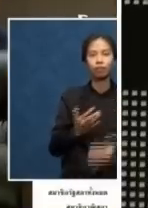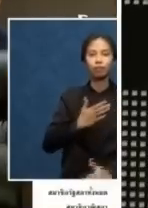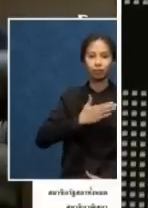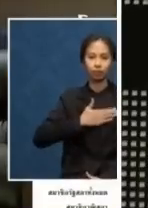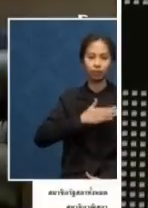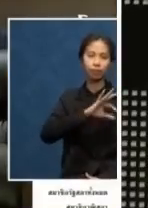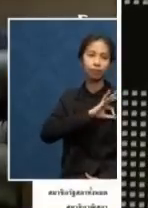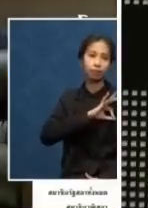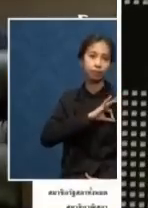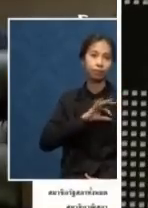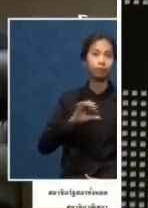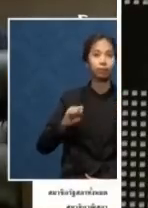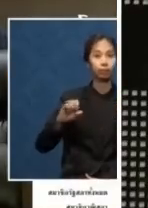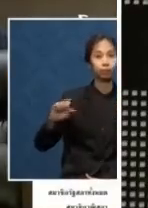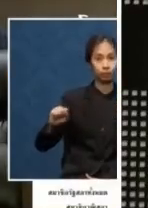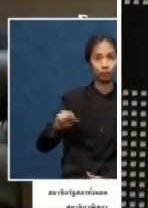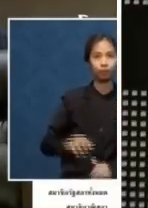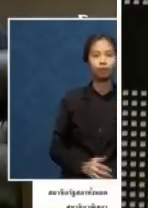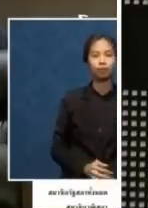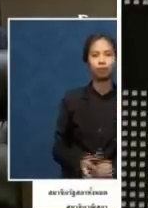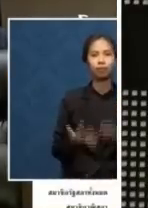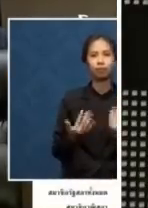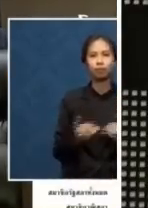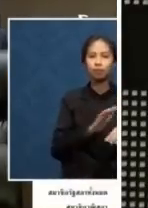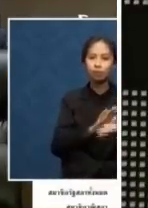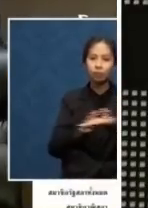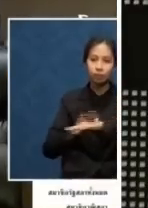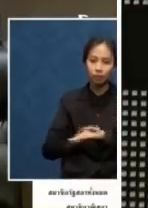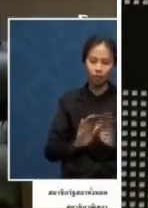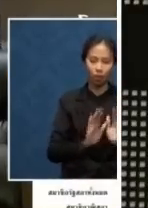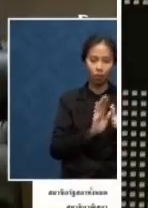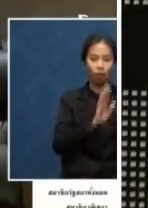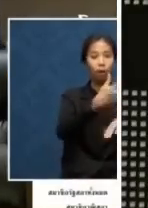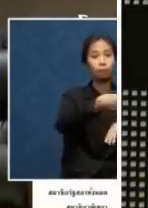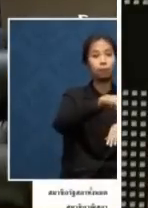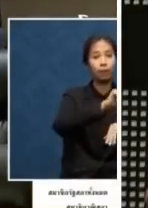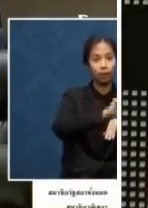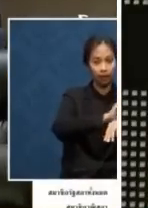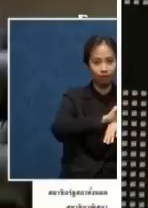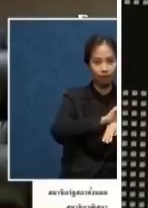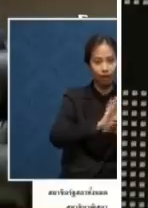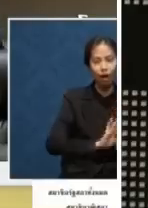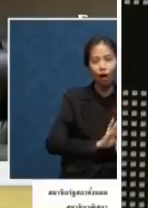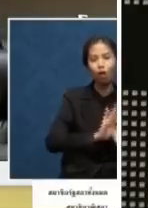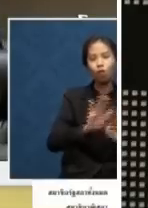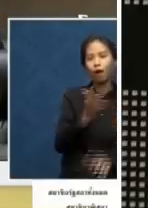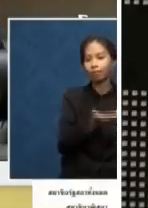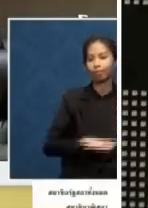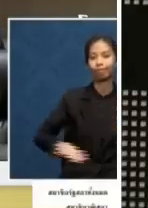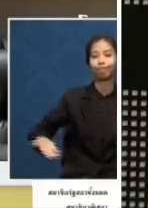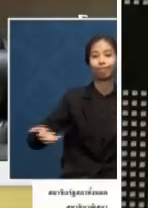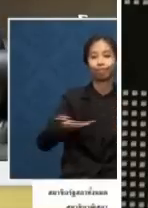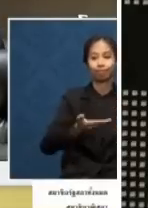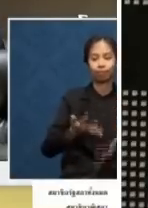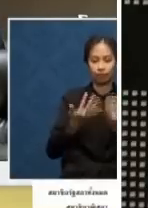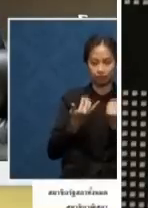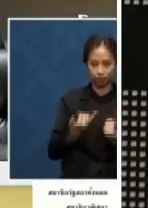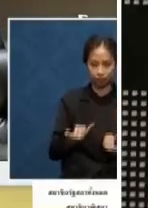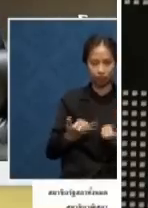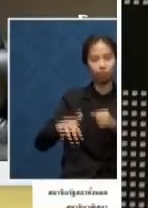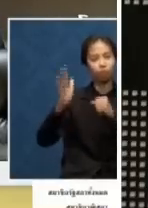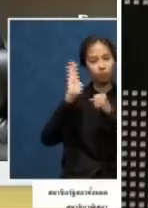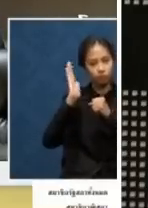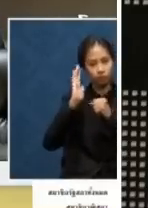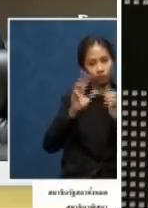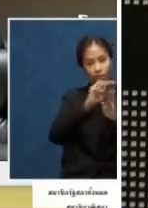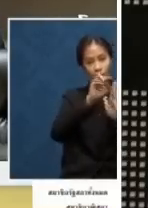ฮะหลายนโยบายเขียนไม่ชัดขาดเป้าหมายก่อประโยชน์ให้ประชาชนอย่างเป็นรูปธรรม แล้วก็บอกว่าคุณสิริกัญญานะ